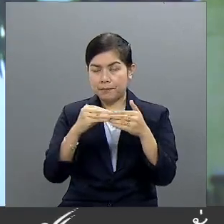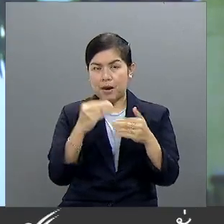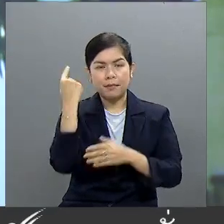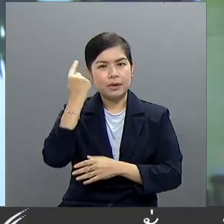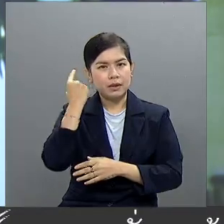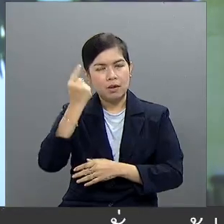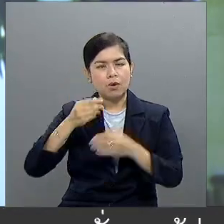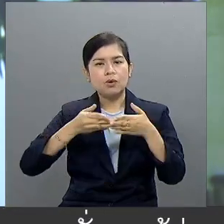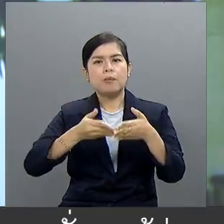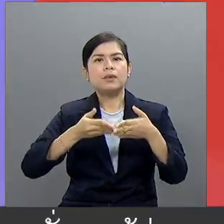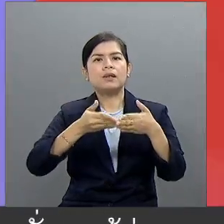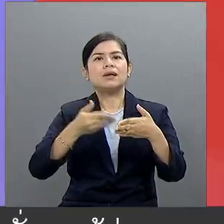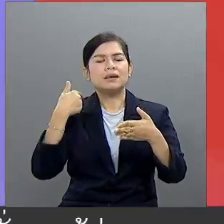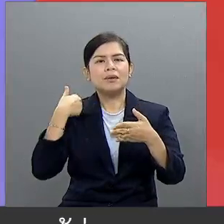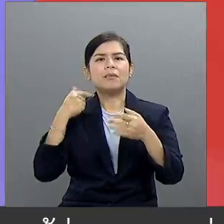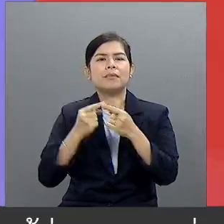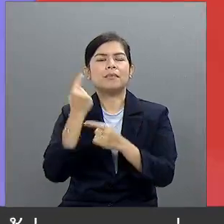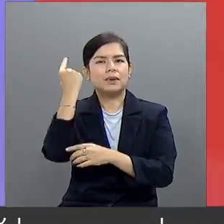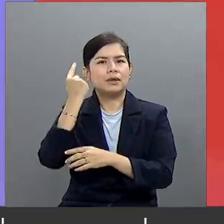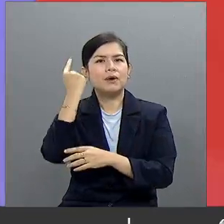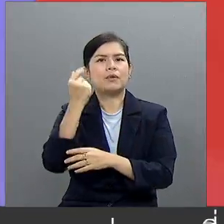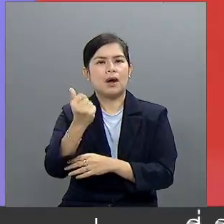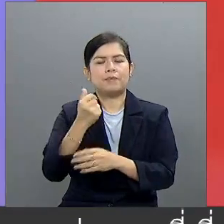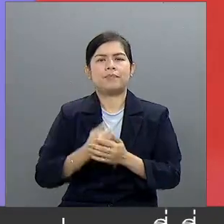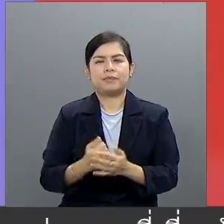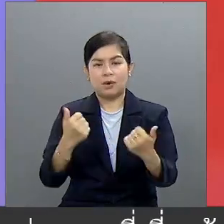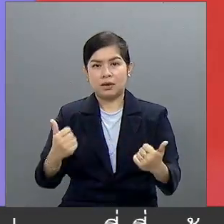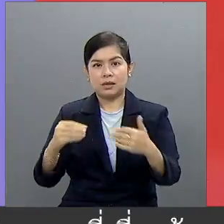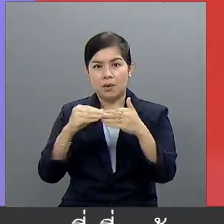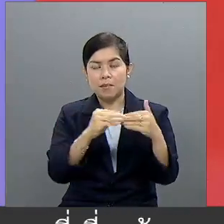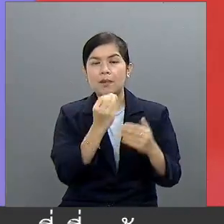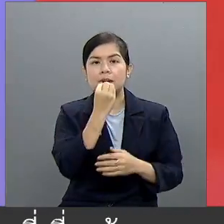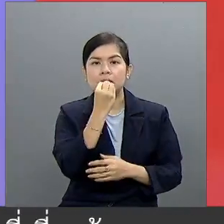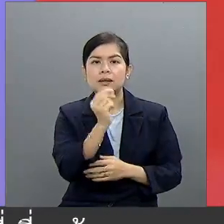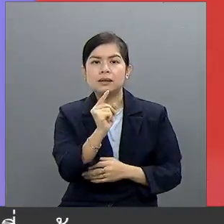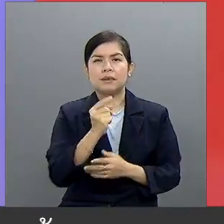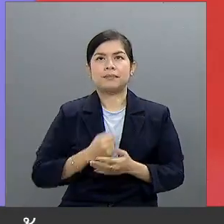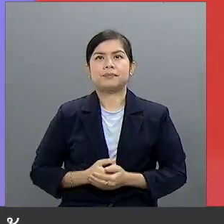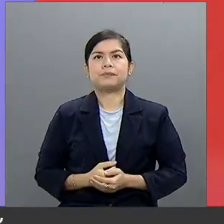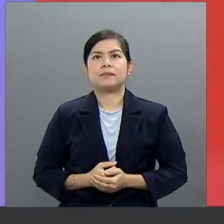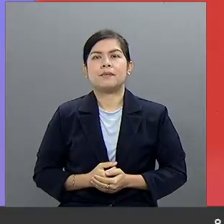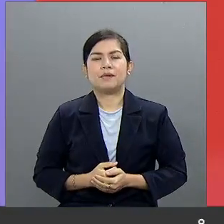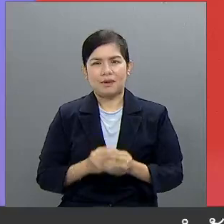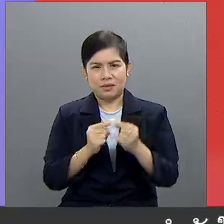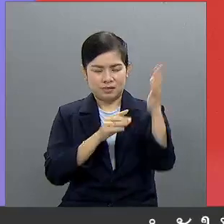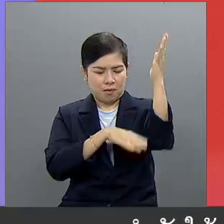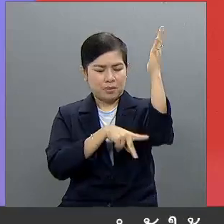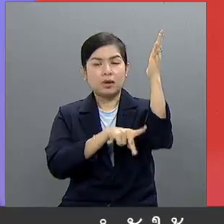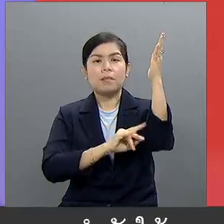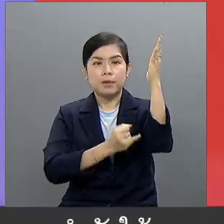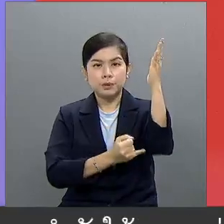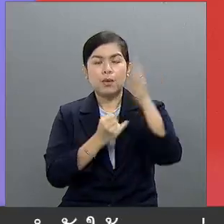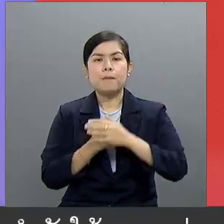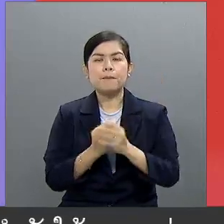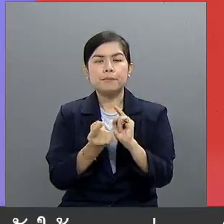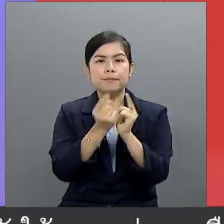วแล้ว หิวแล้วก็พาไปกินเลยก็แล้วกันนะครับพาจากจังหวัดประจวบคีรีขันธ ์ ขึ้นไปที่จังหวัด